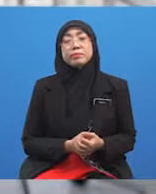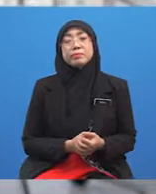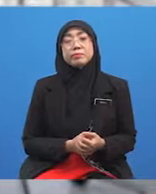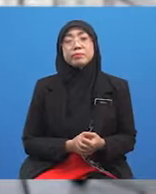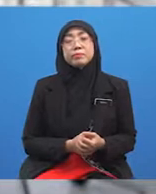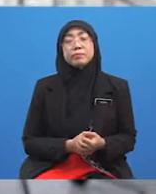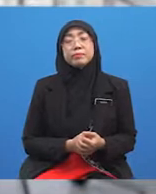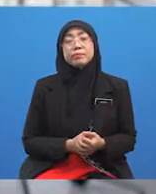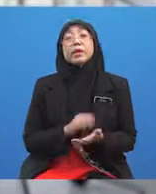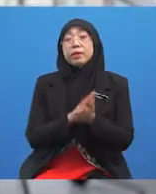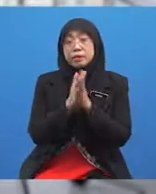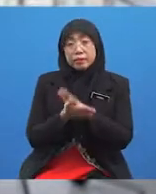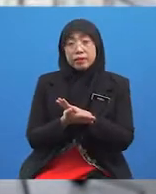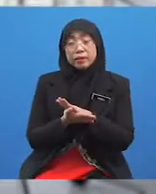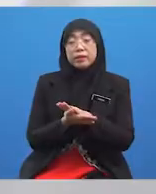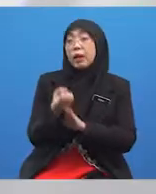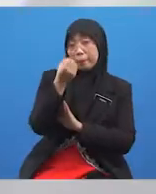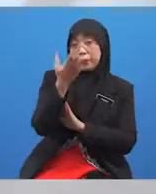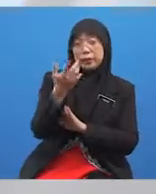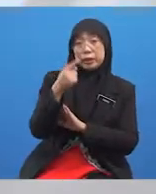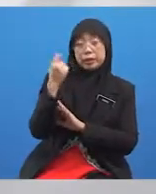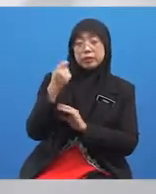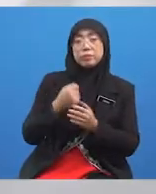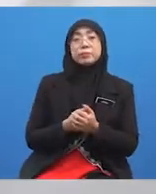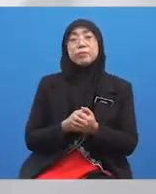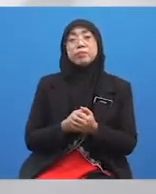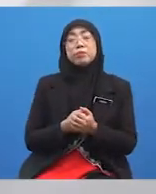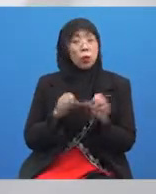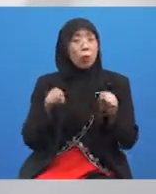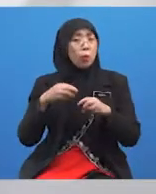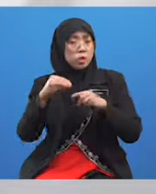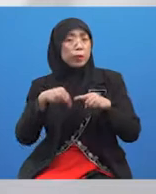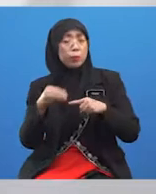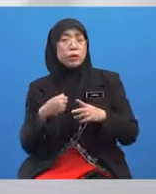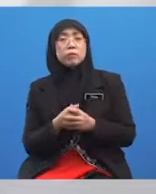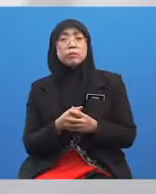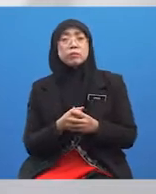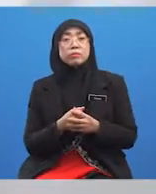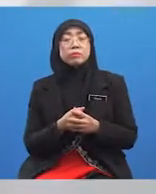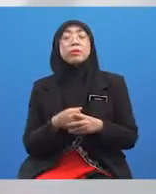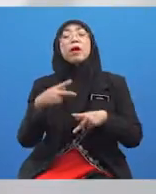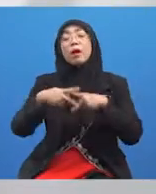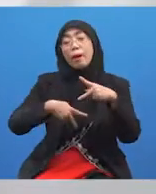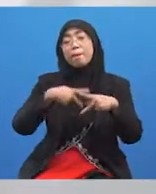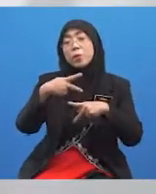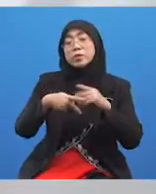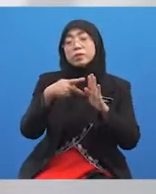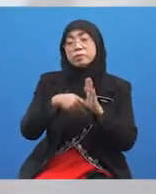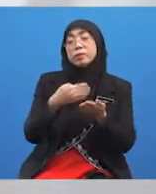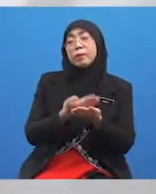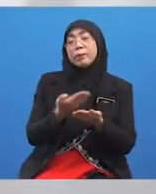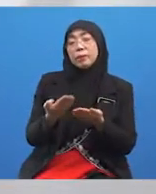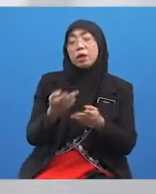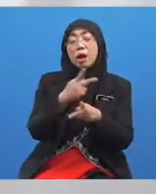Pelajar, hasil daripada pendengaran cikgu tadi, dapat kita sama-sama buat kesimpulan bahawa proses pembelian produk